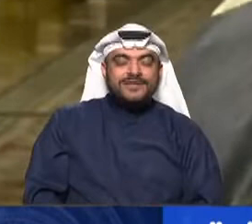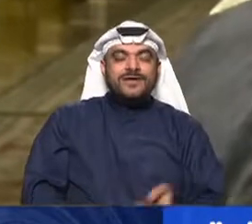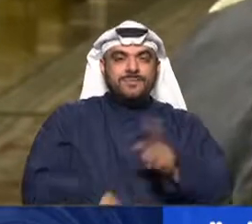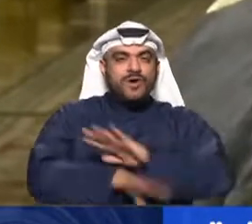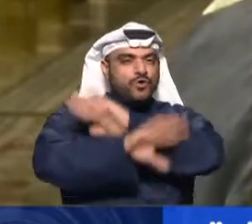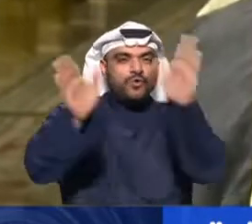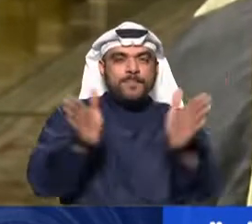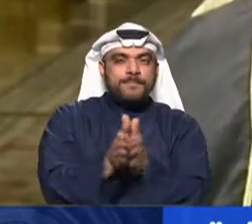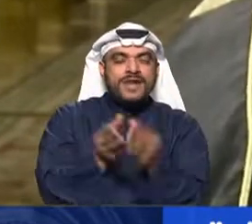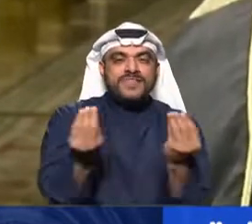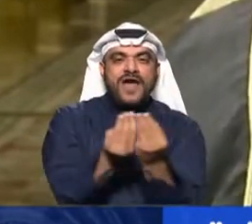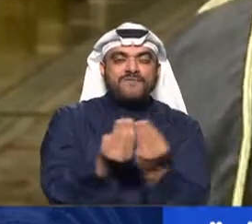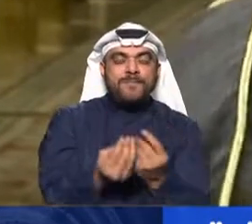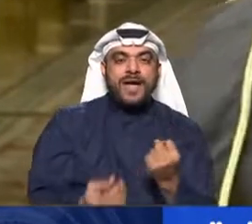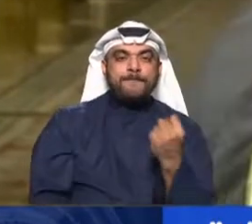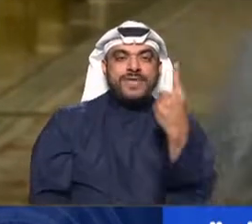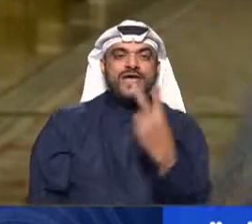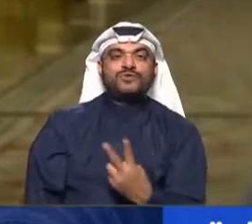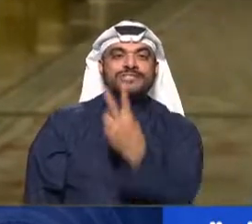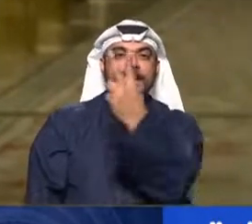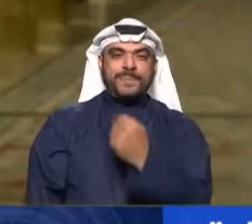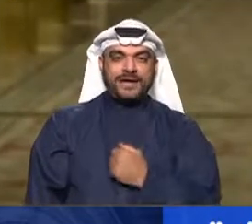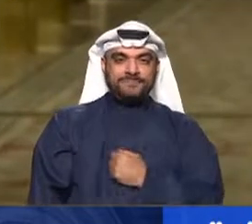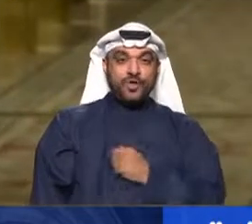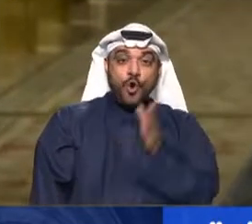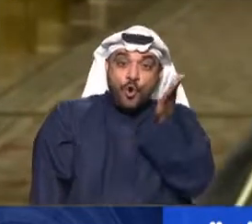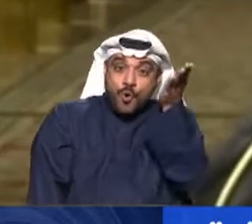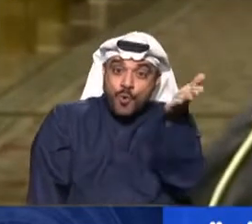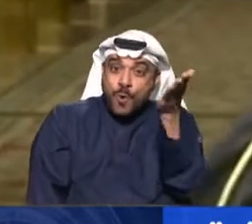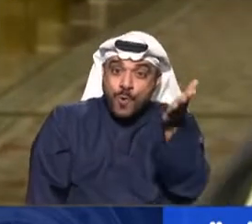107. فإذا كان الأمريكان